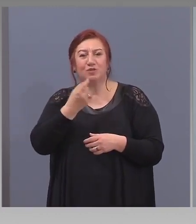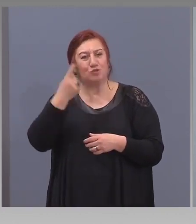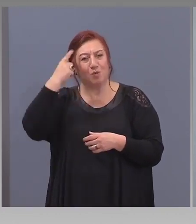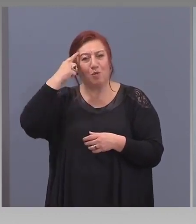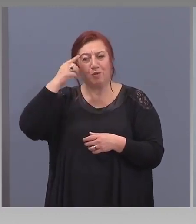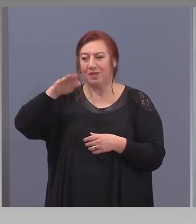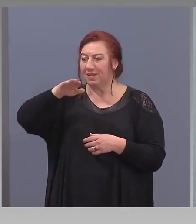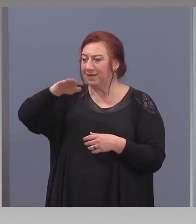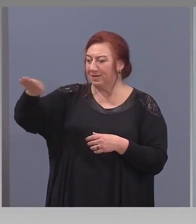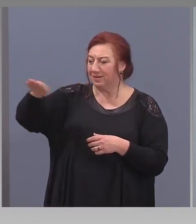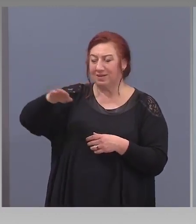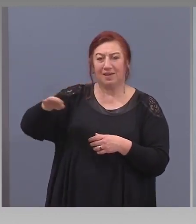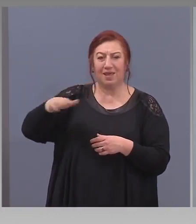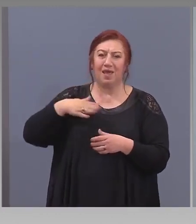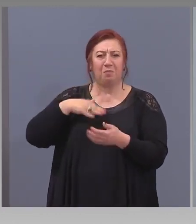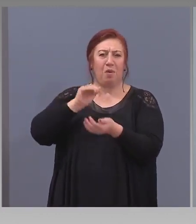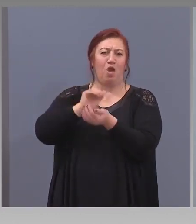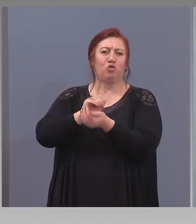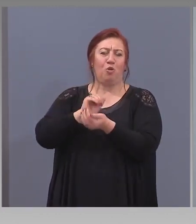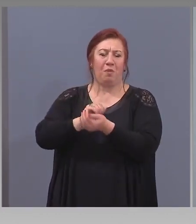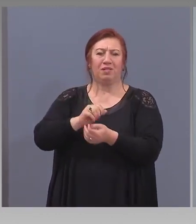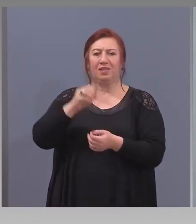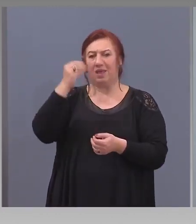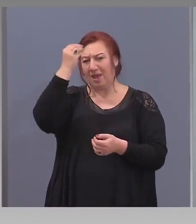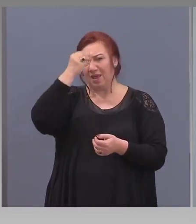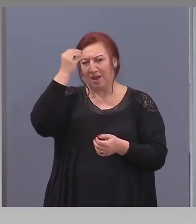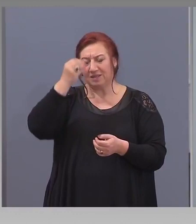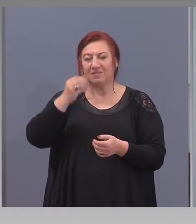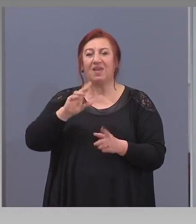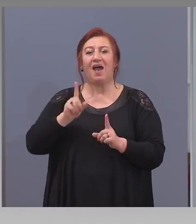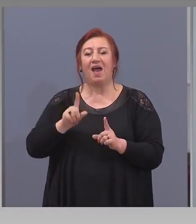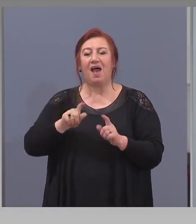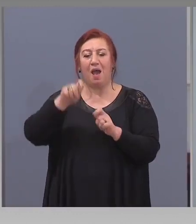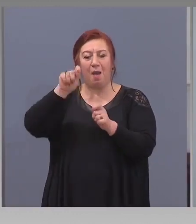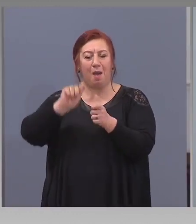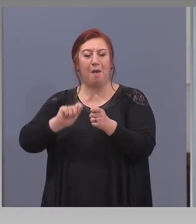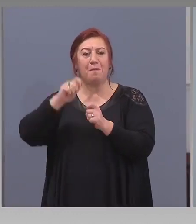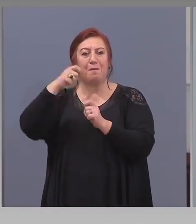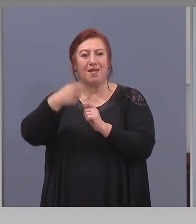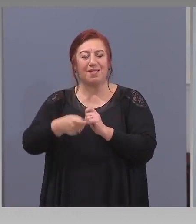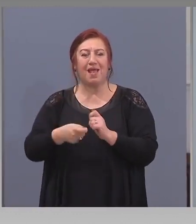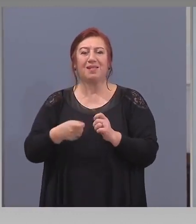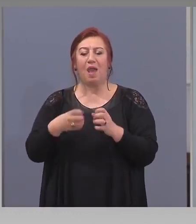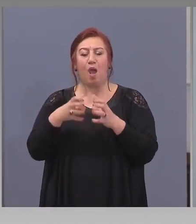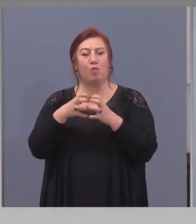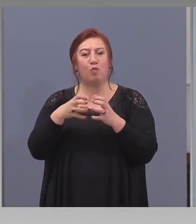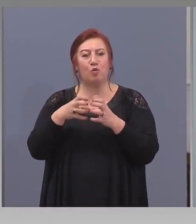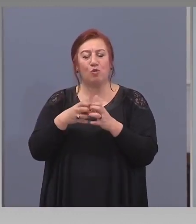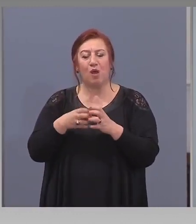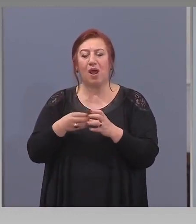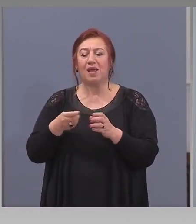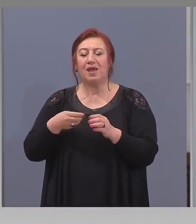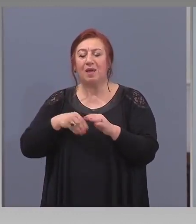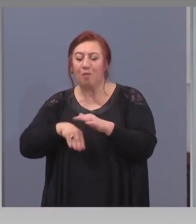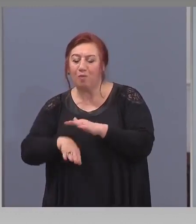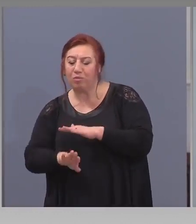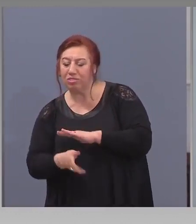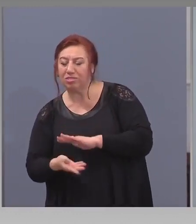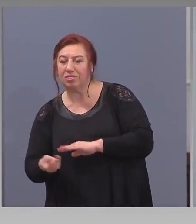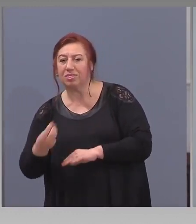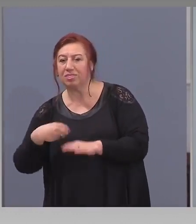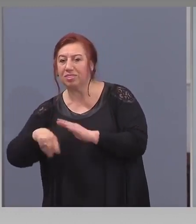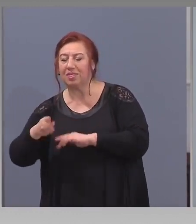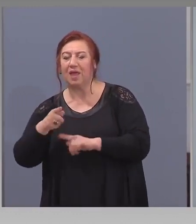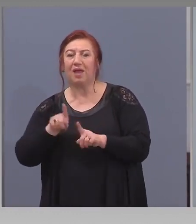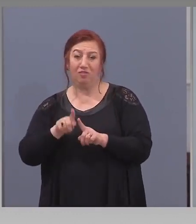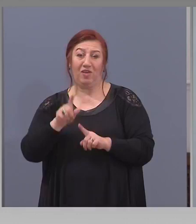етажерките имаше домати и краставици, а цитрусите примерно се продаваха отзад от магазинера и това си беше спекула. Ние